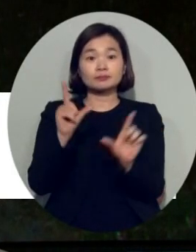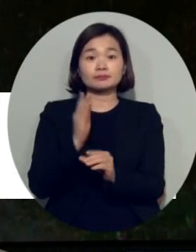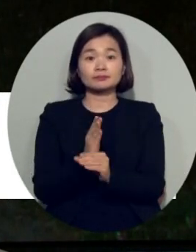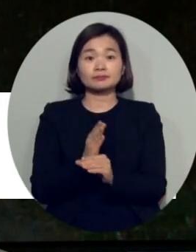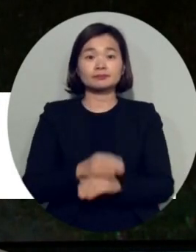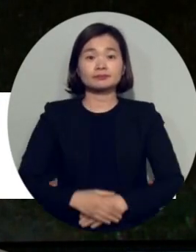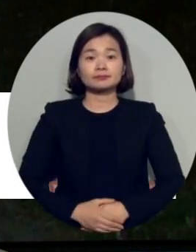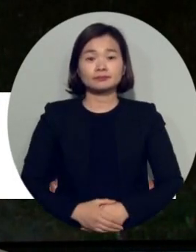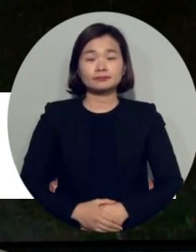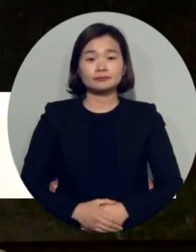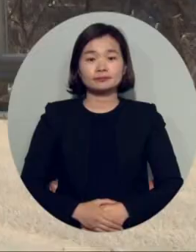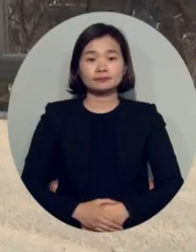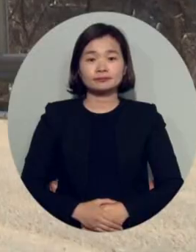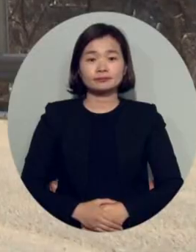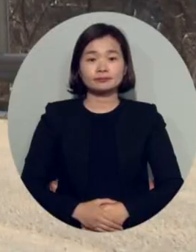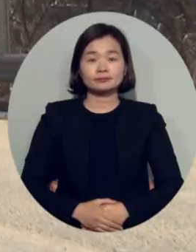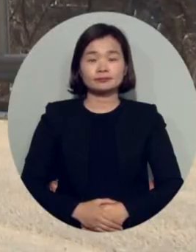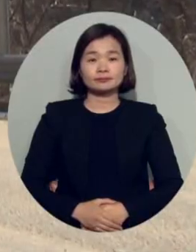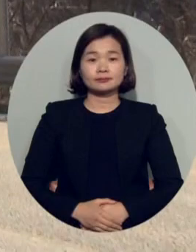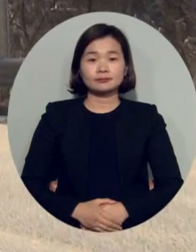보도입니다.